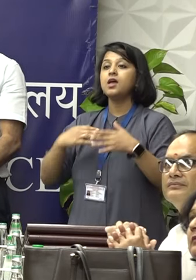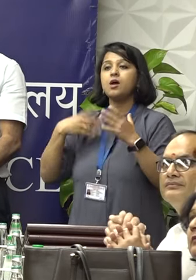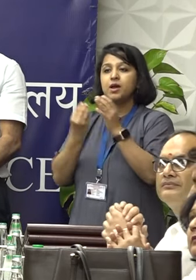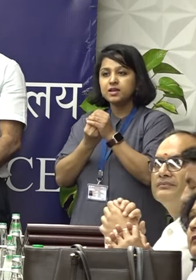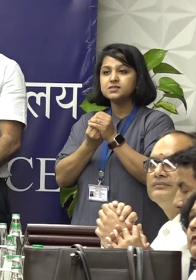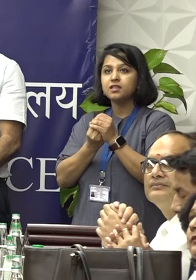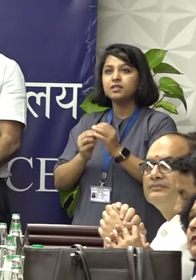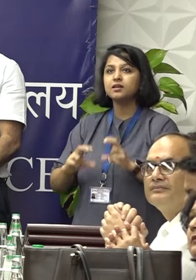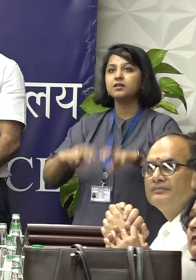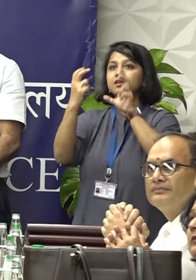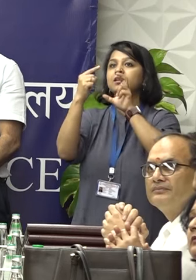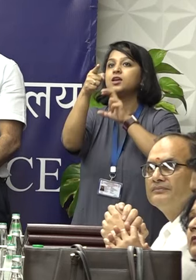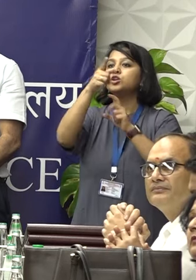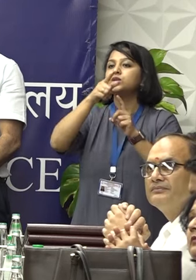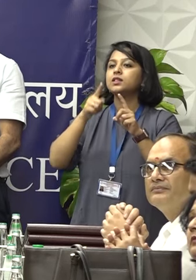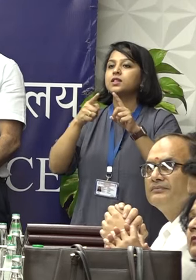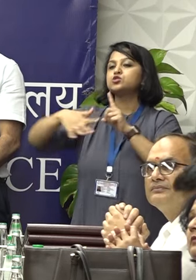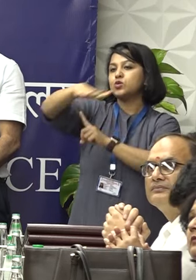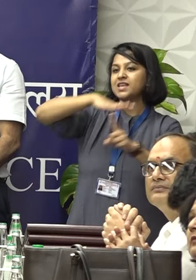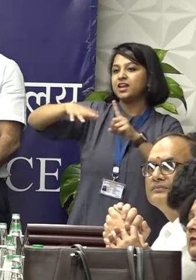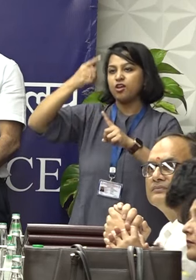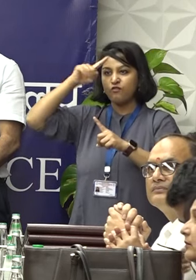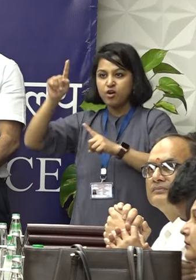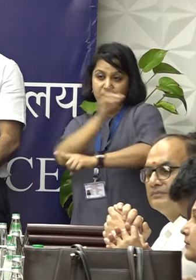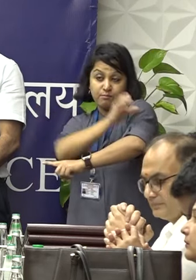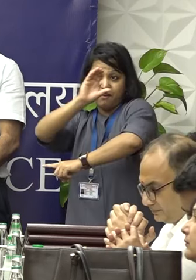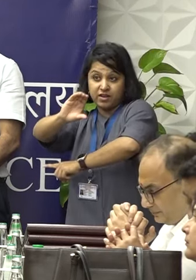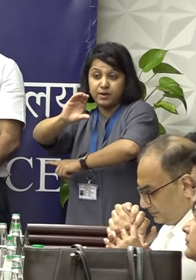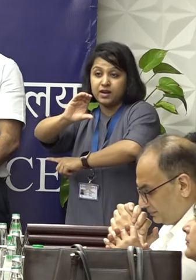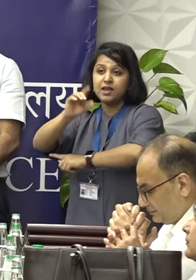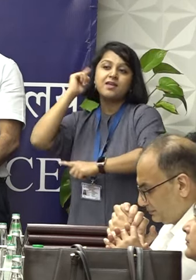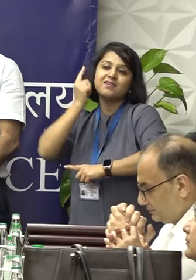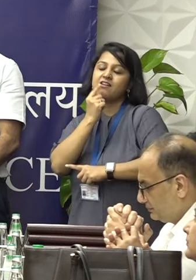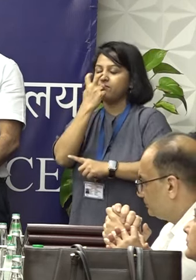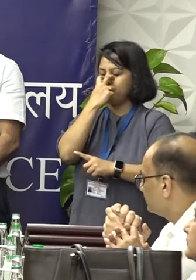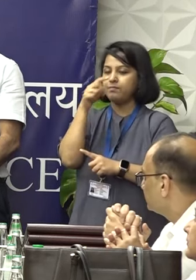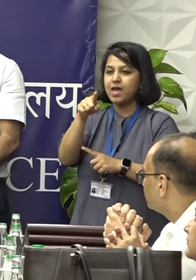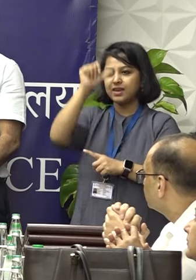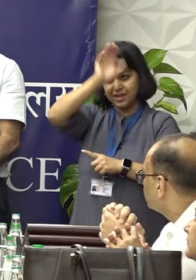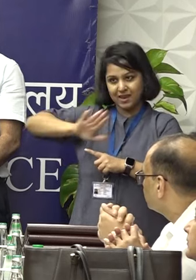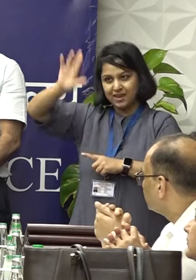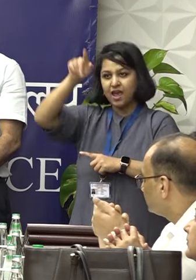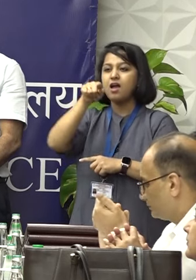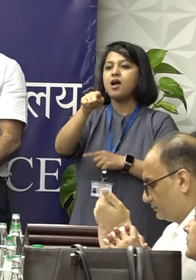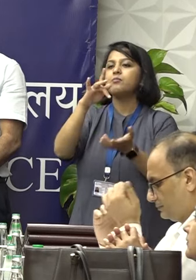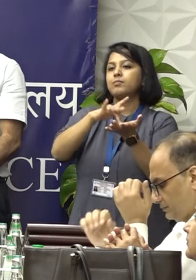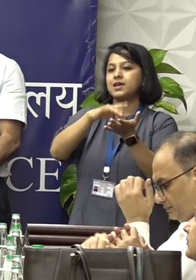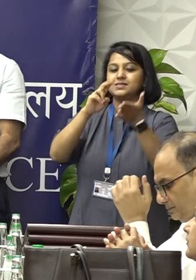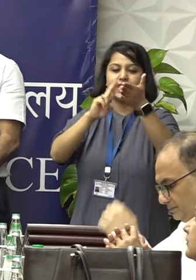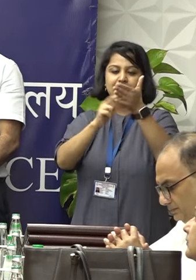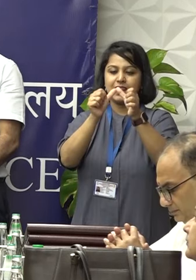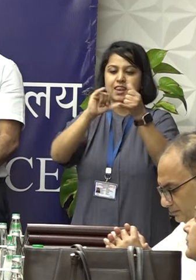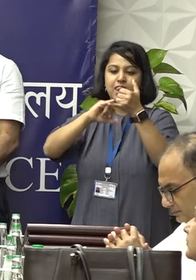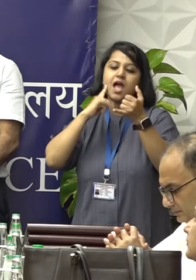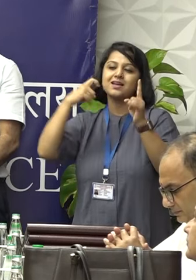हमारे साथ जुड़े हैं द सोसाइटी फॉर द एम्पावरमेंट ऑफ द डेफ ब्लाइंड इंडिया नासिक के प्रतिनिधि, जो श्रवण